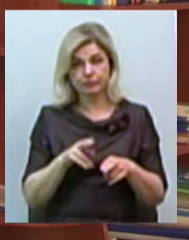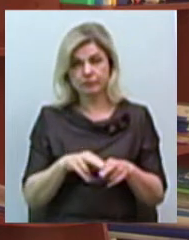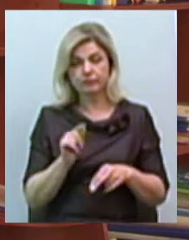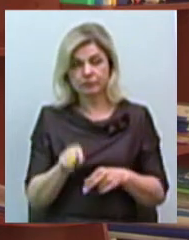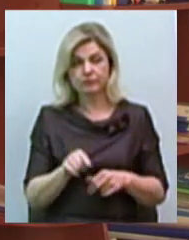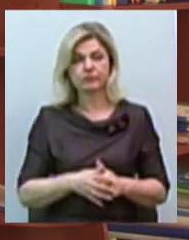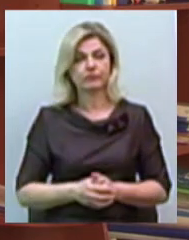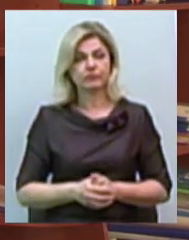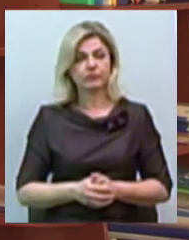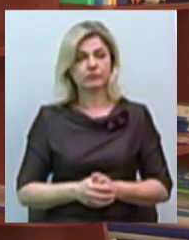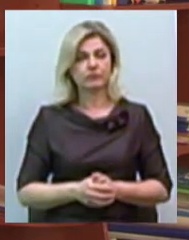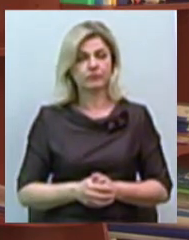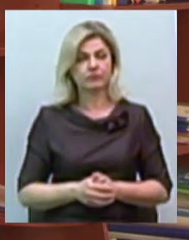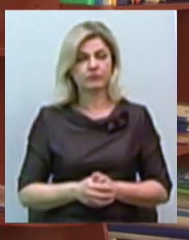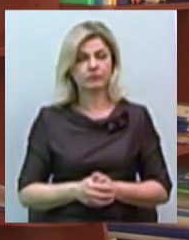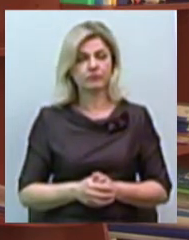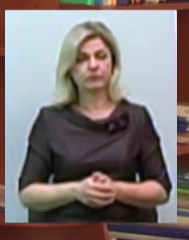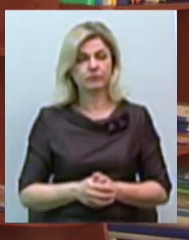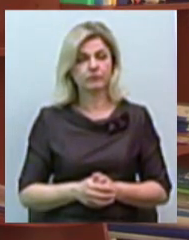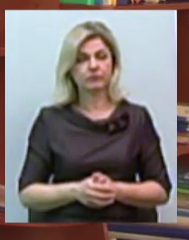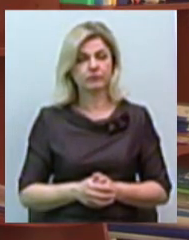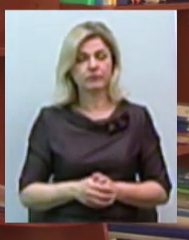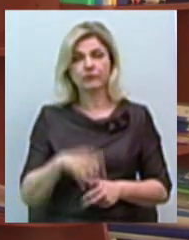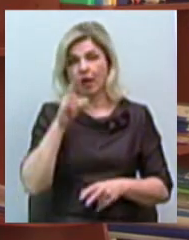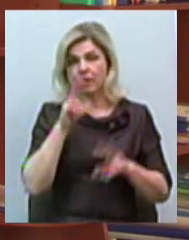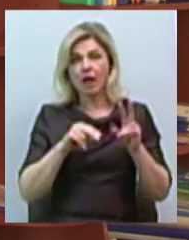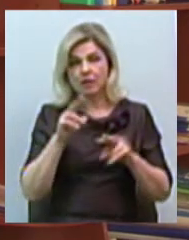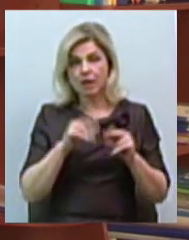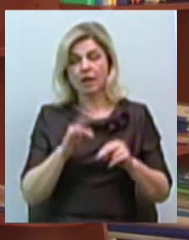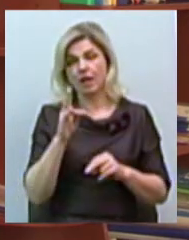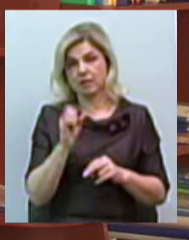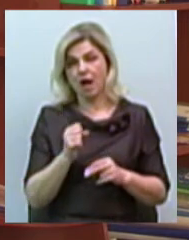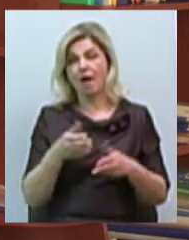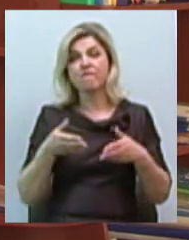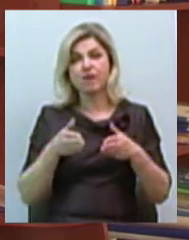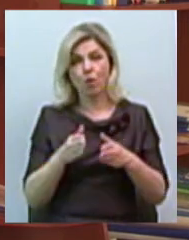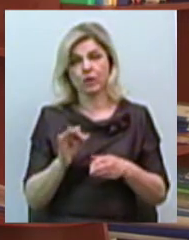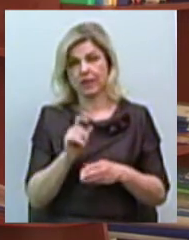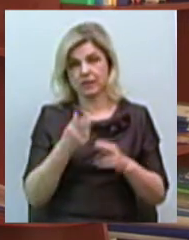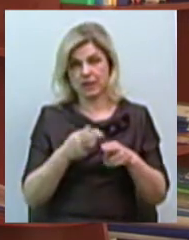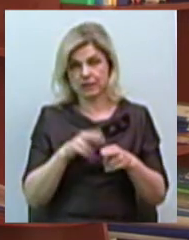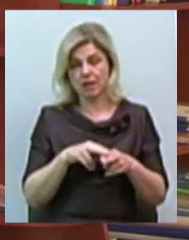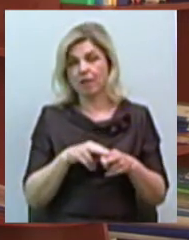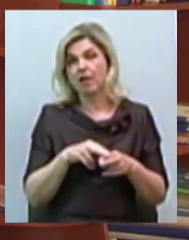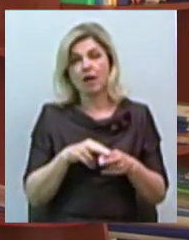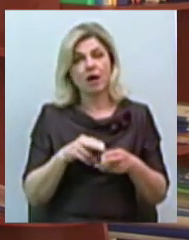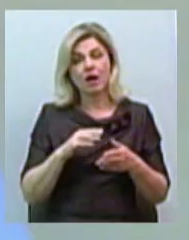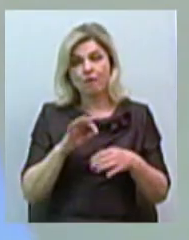захворювання, надій на позитивний вихід цього хворого у лікарів вже